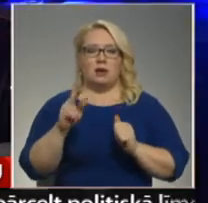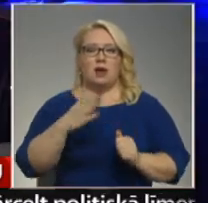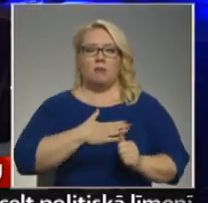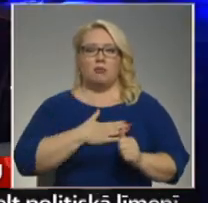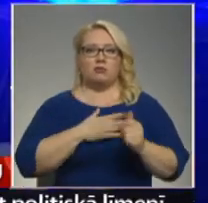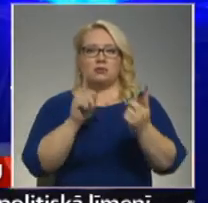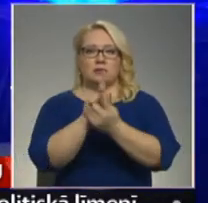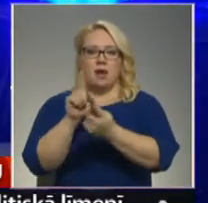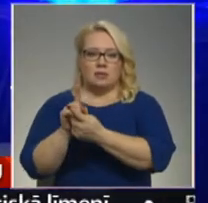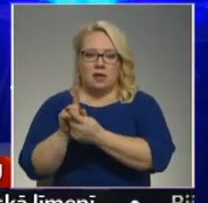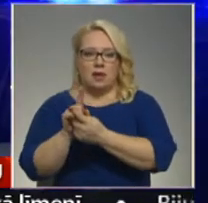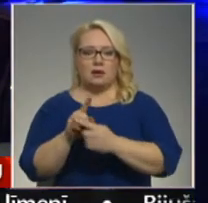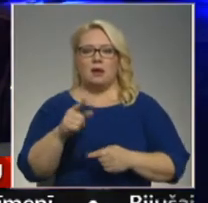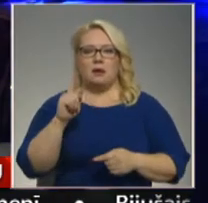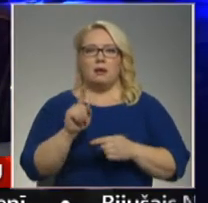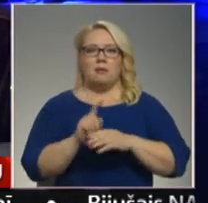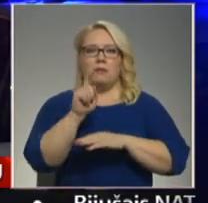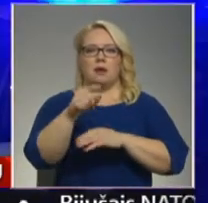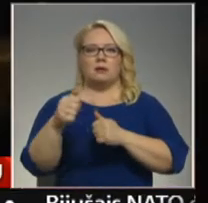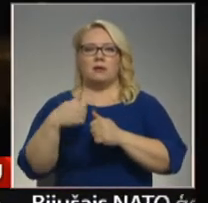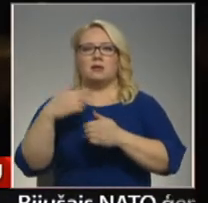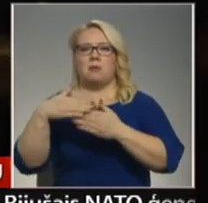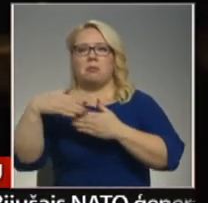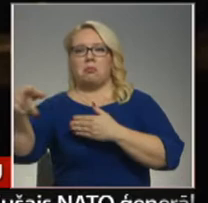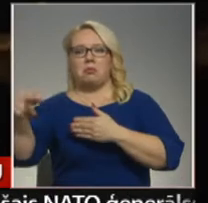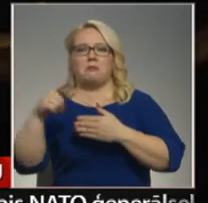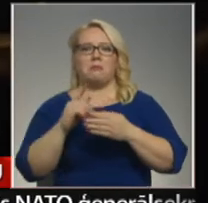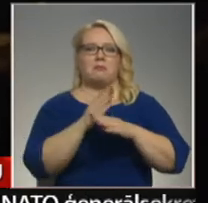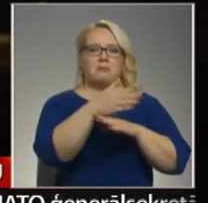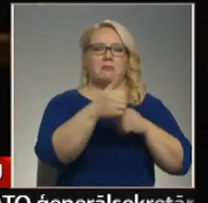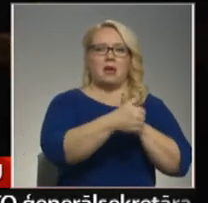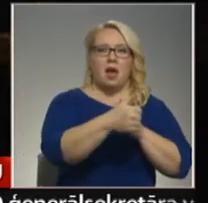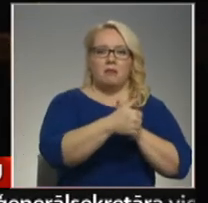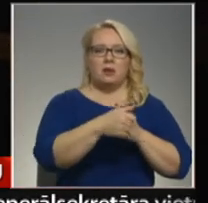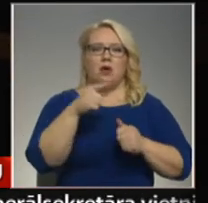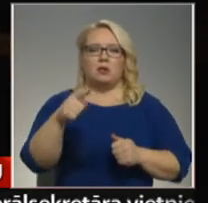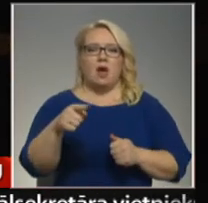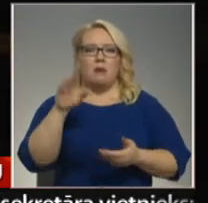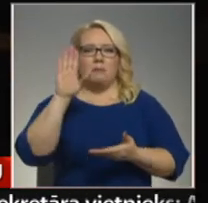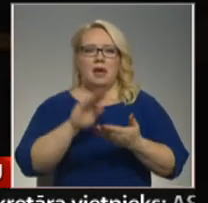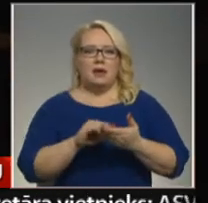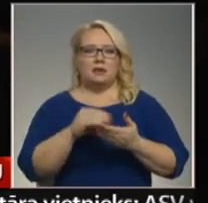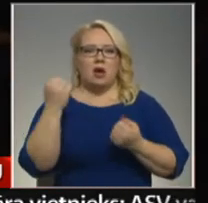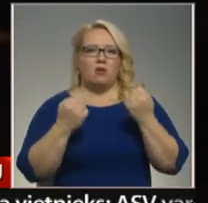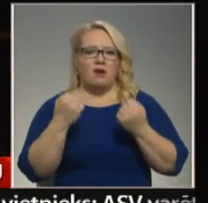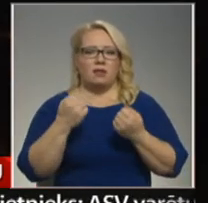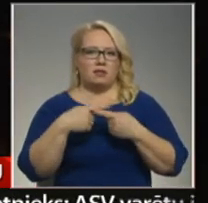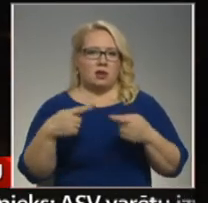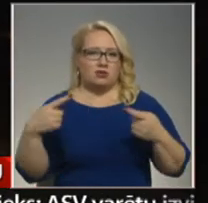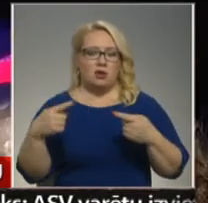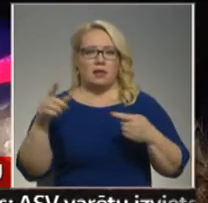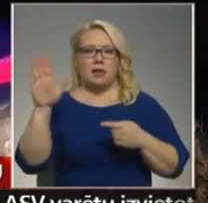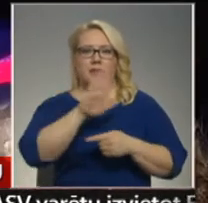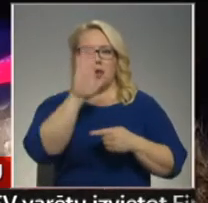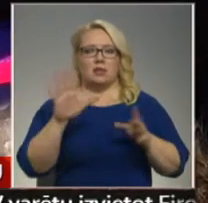satīk, visokās tepat pori ceļam, asda kaimiņa. Reidā sastapto autovadītāju pieredze ir dažāda, bet visi kā viens atzīst, ka dienas